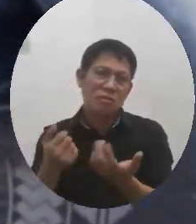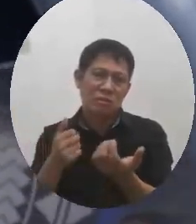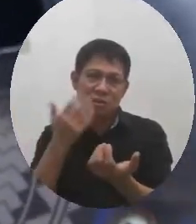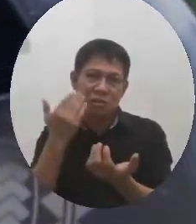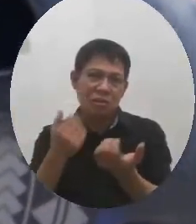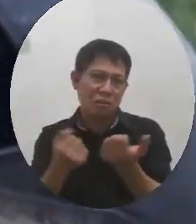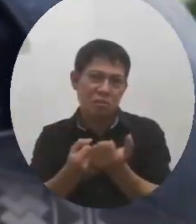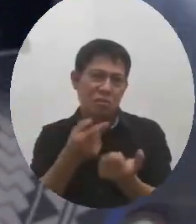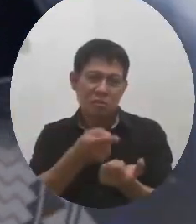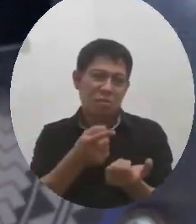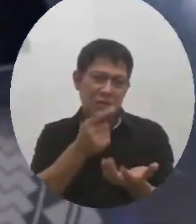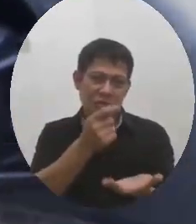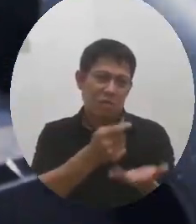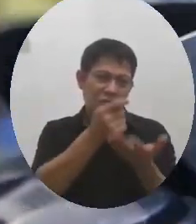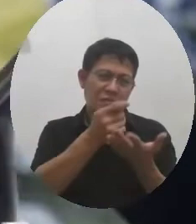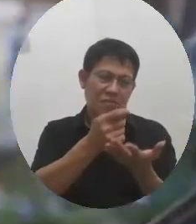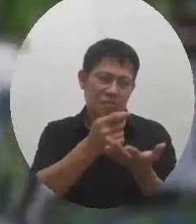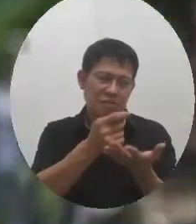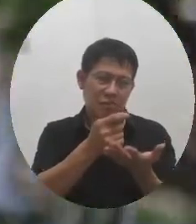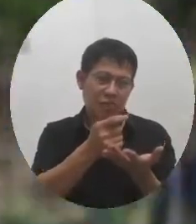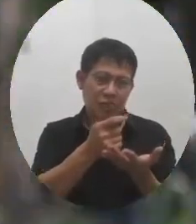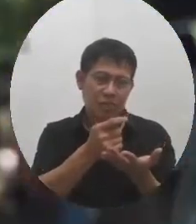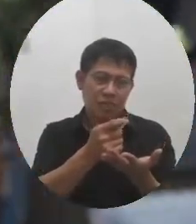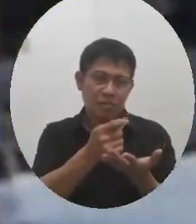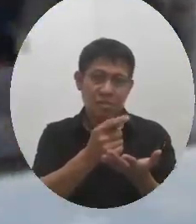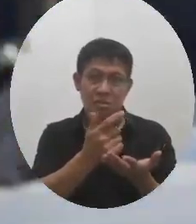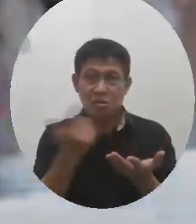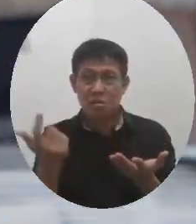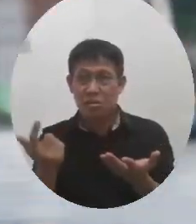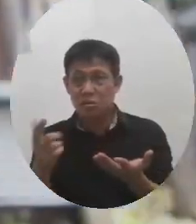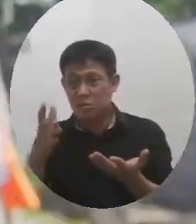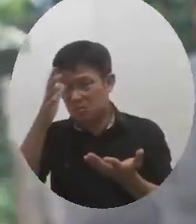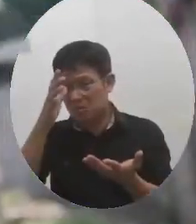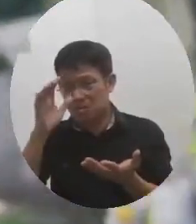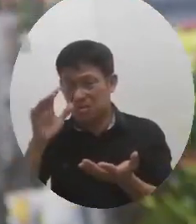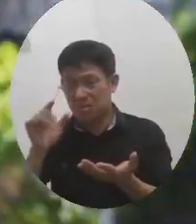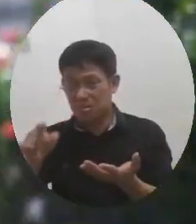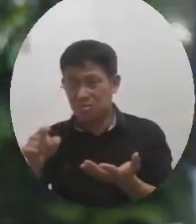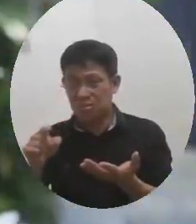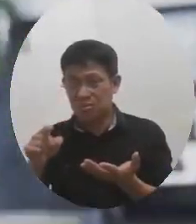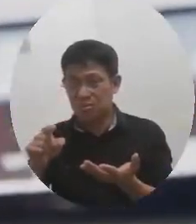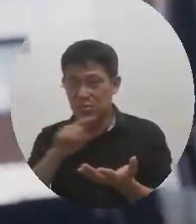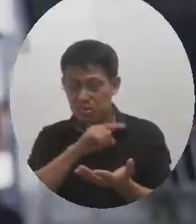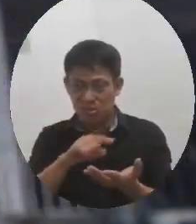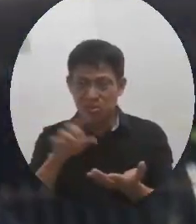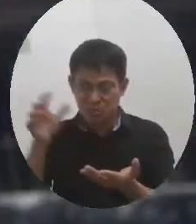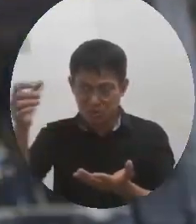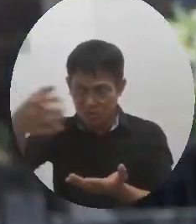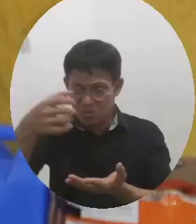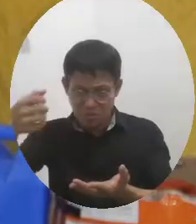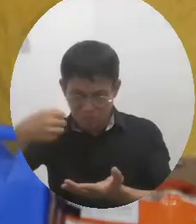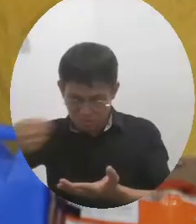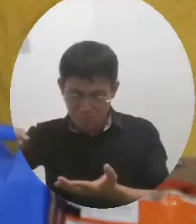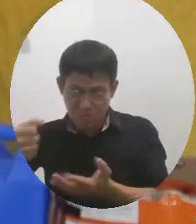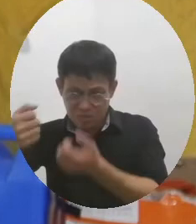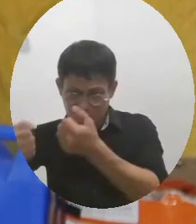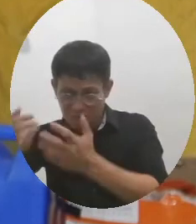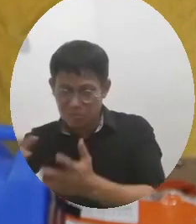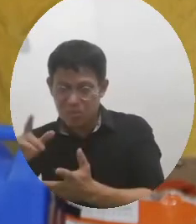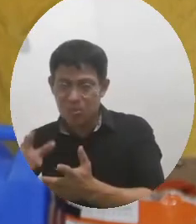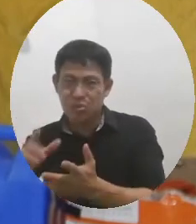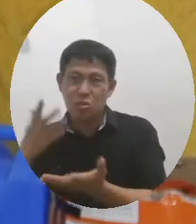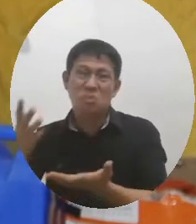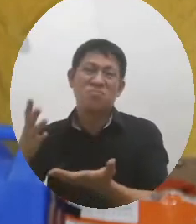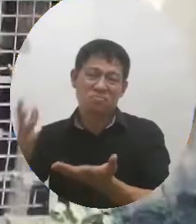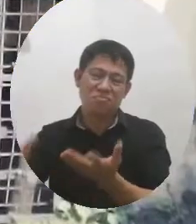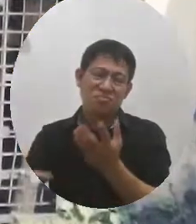Yung tatay naman po niya, pag may nagpapadrive, ganyan. Ayun, magdadrive po, doon po kami